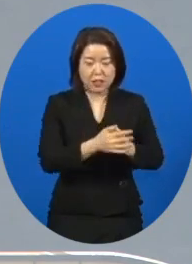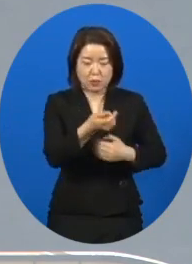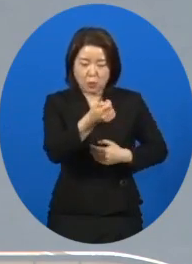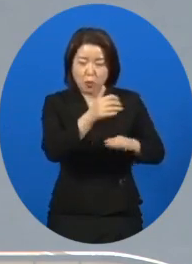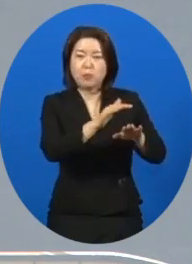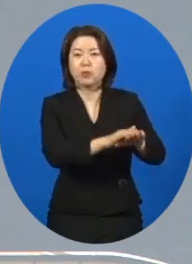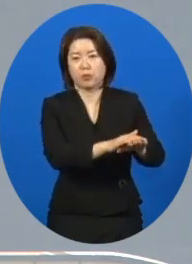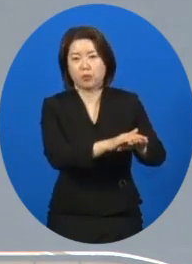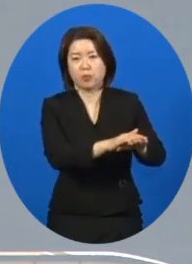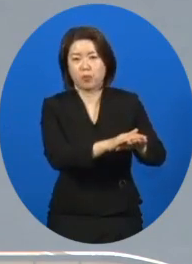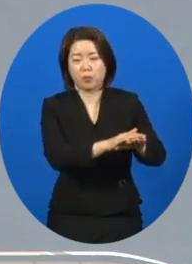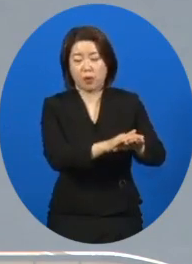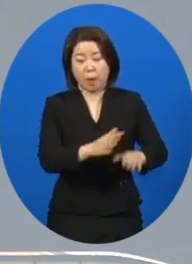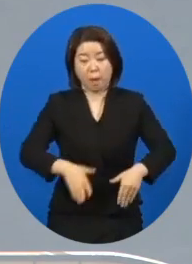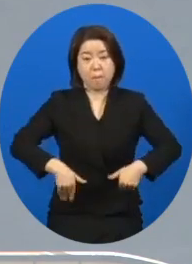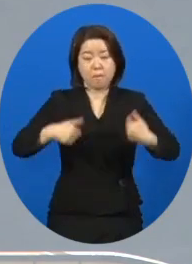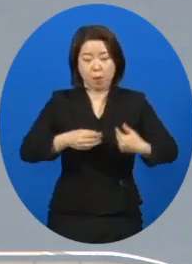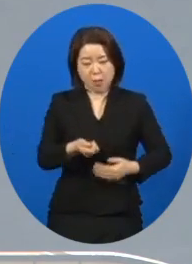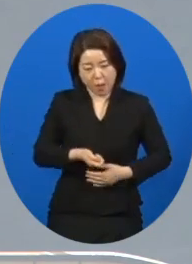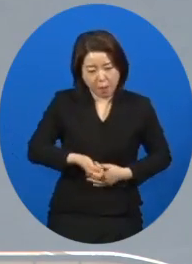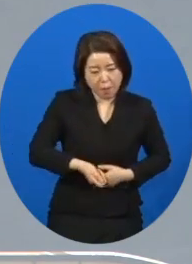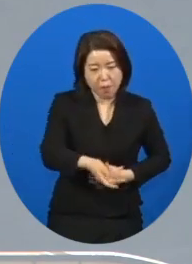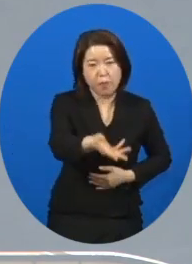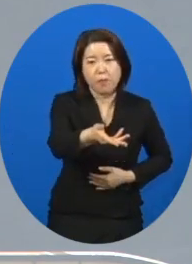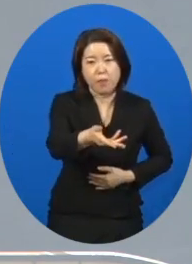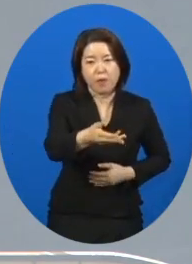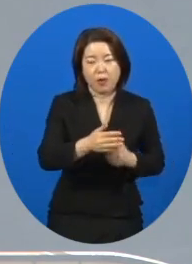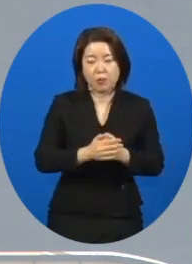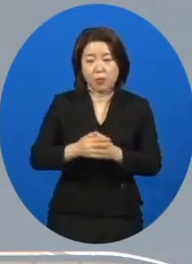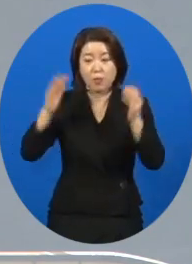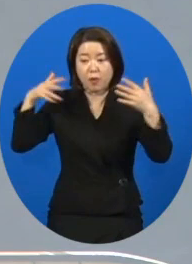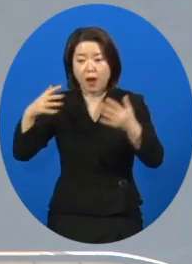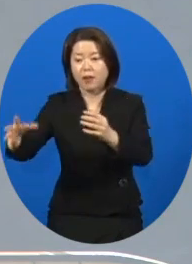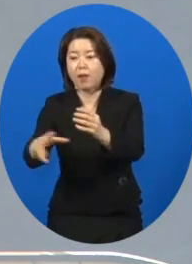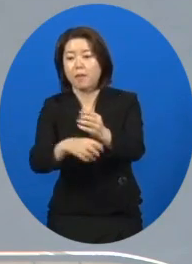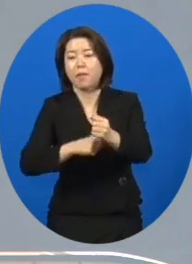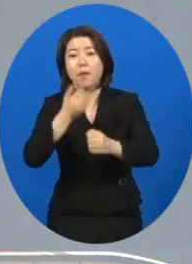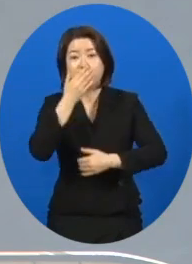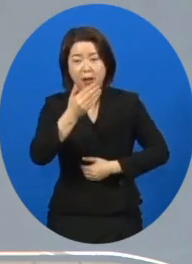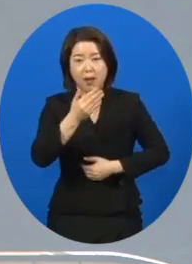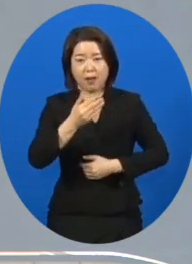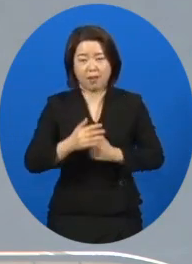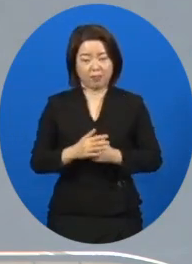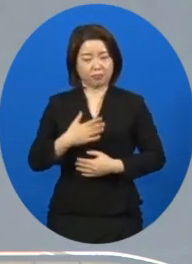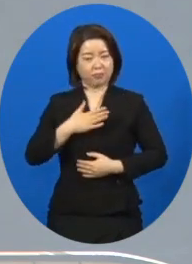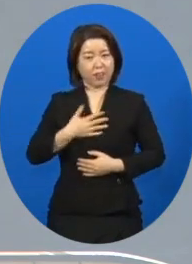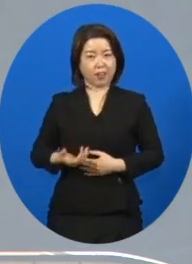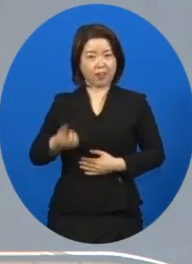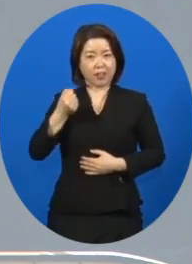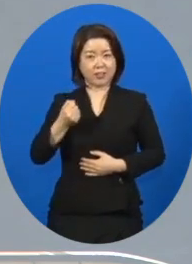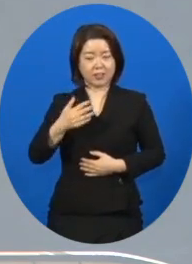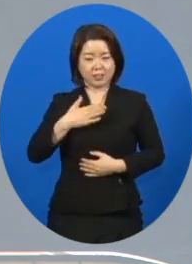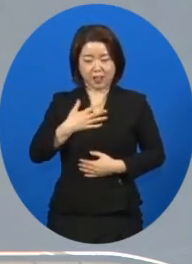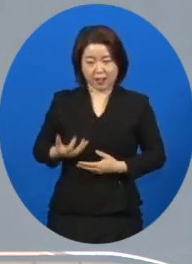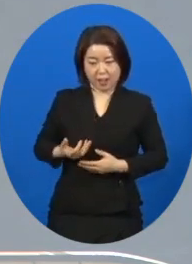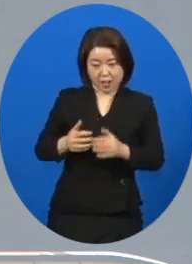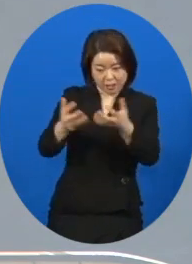두었다가 봄에 뿌려야 가을에 또 거두잖아요. 우리가 가지고 있는 우리의 소유